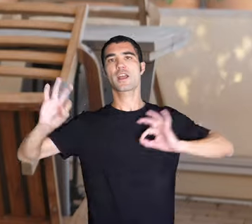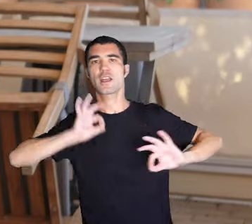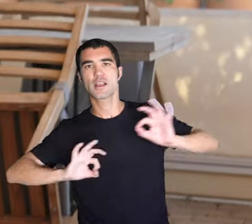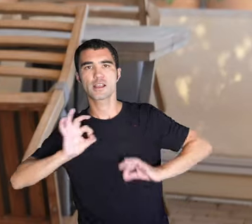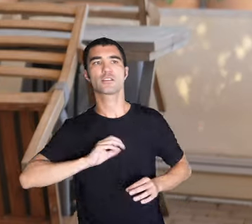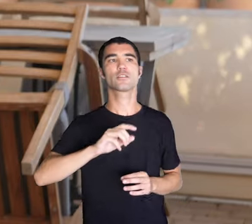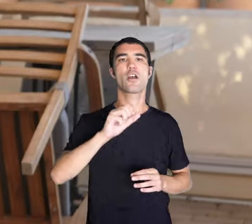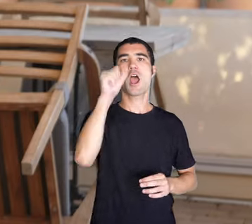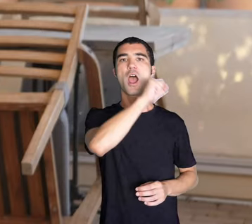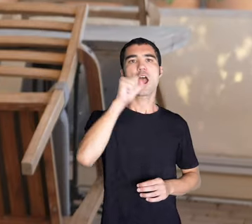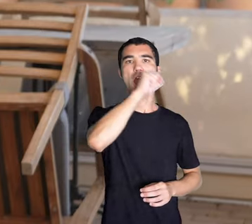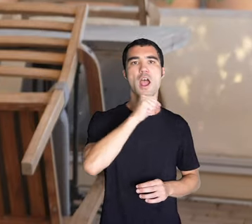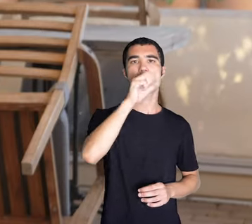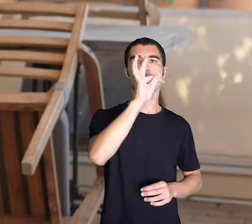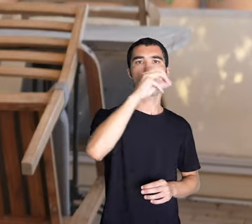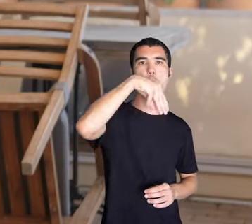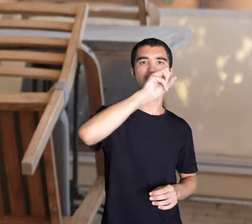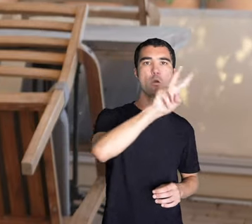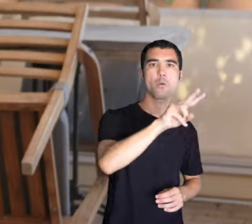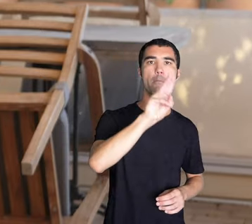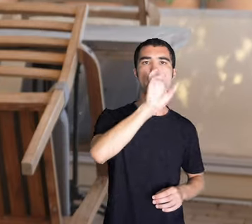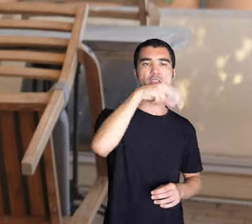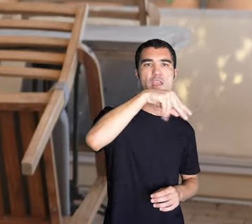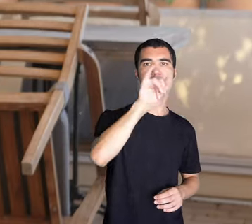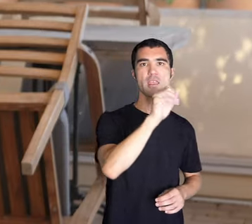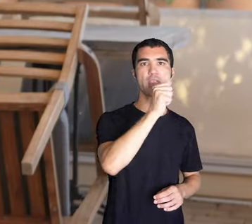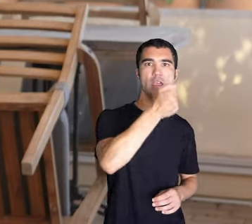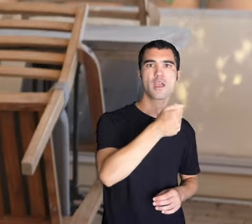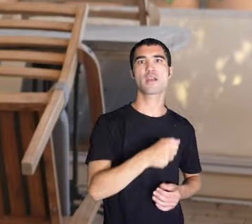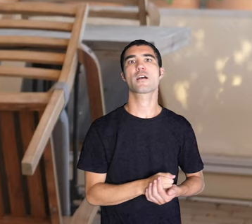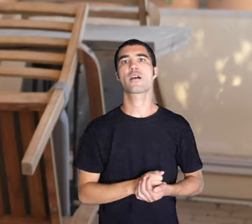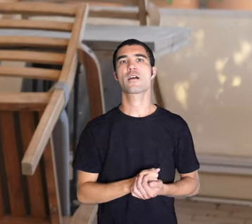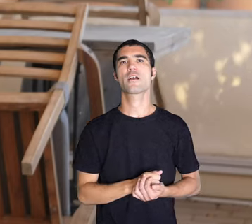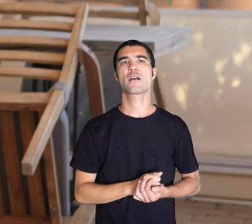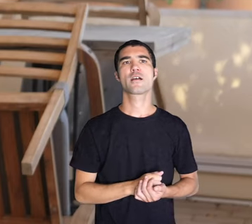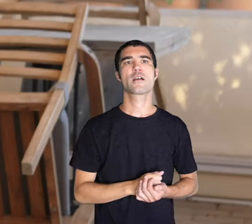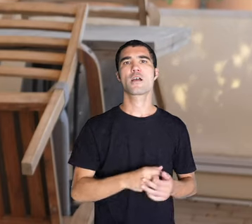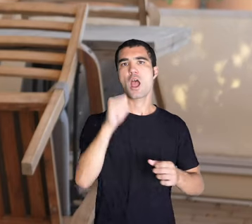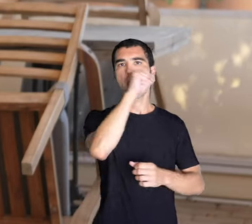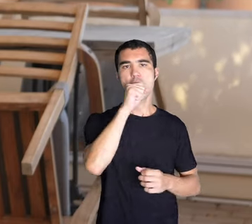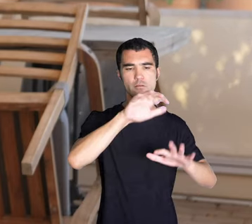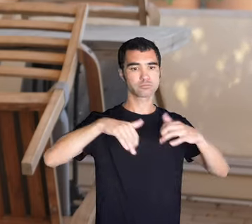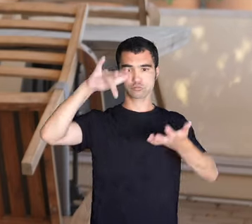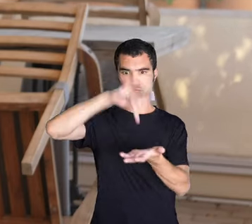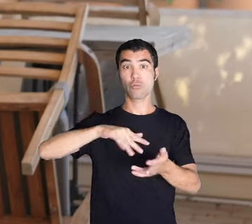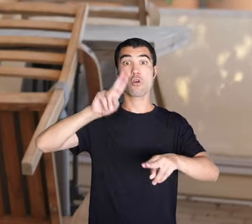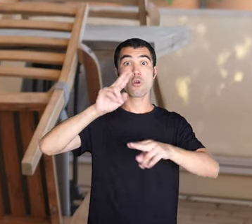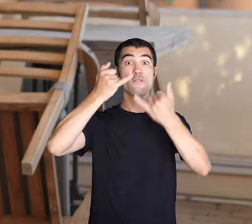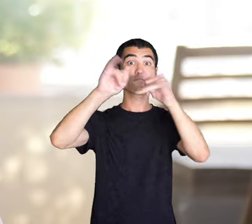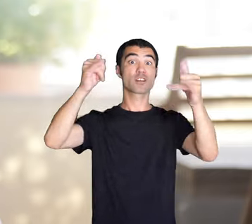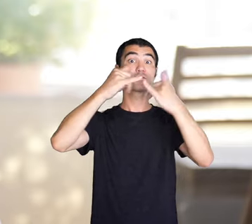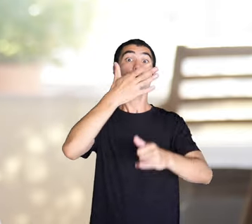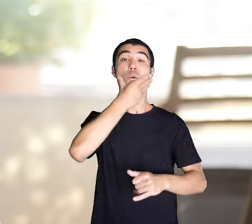Tomeu Penya, tot això. I feien totes aquestes festes. I feien unes festes molt, molt